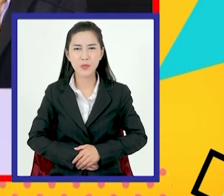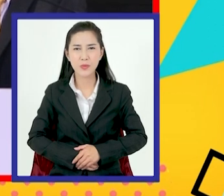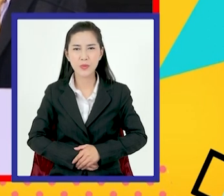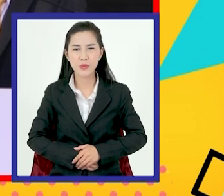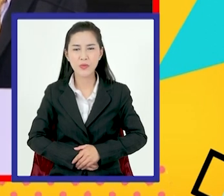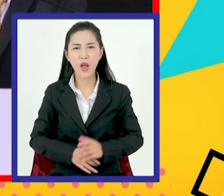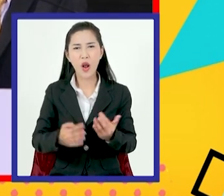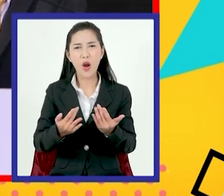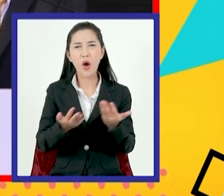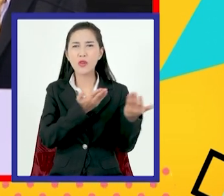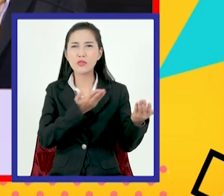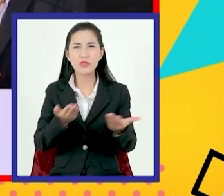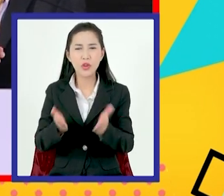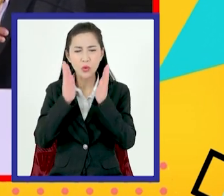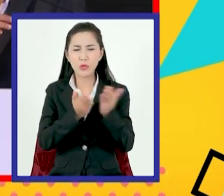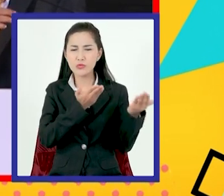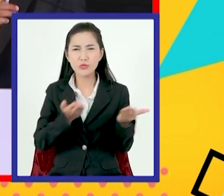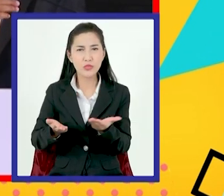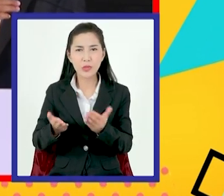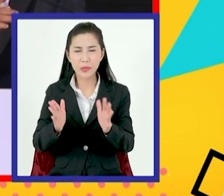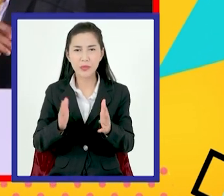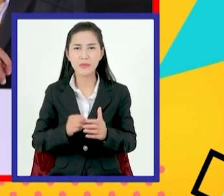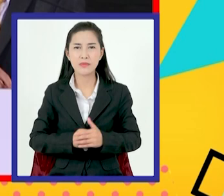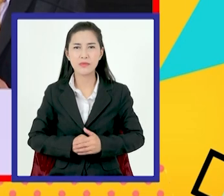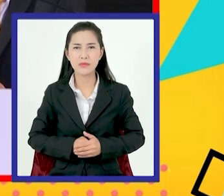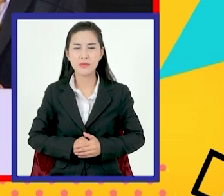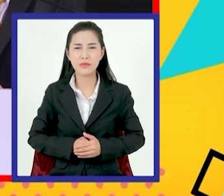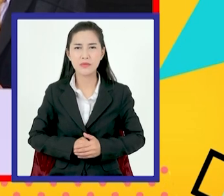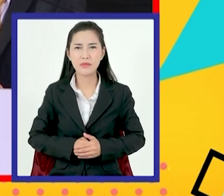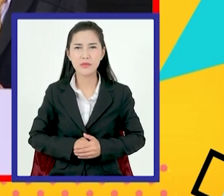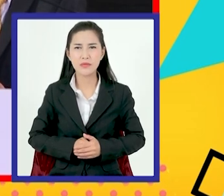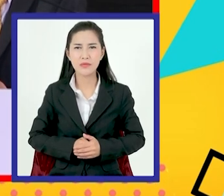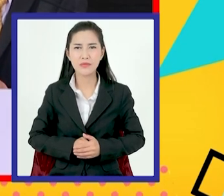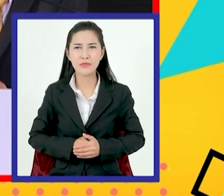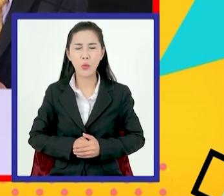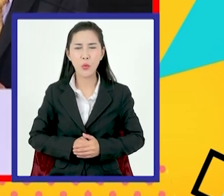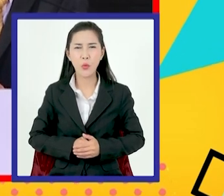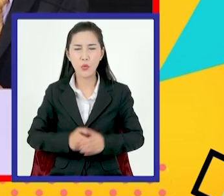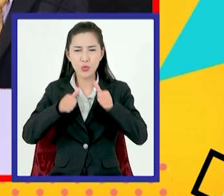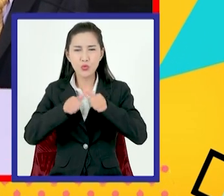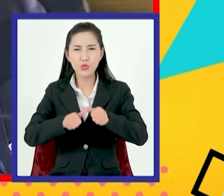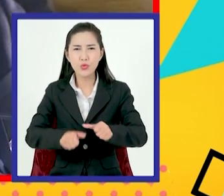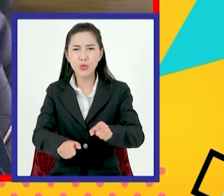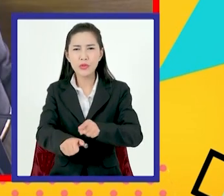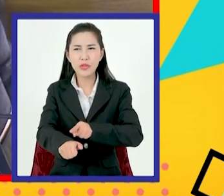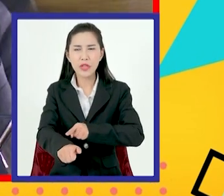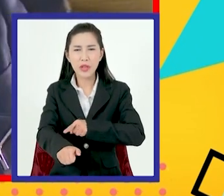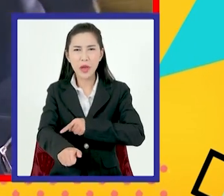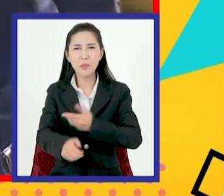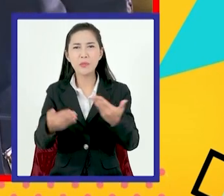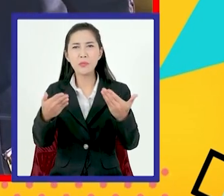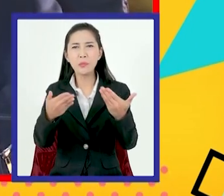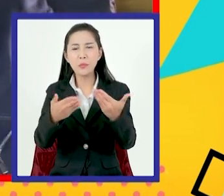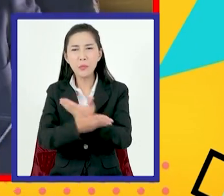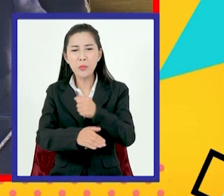เขารอเชิญอยู่ไม่มีใครเชิญ เอ๊ะมันท่านอยู่มานานไม่ขึ้นเป็นนายอำเภอแล้วเหรอครับ ไม่รู้ดิเวลามาท่านอาจจะ